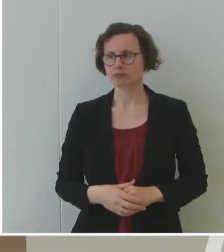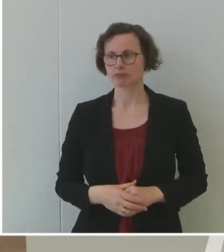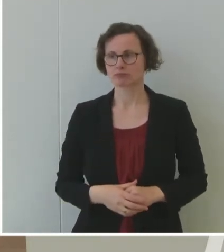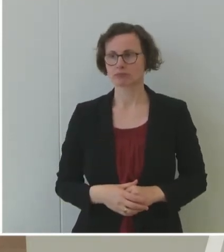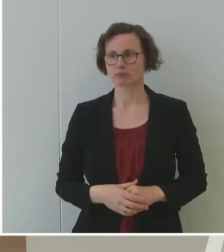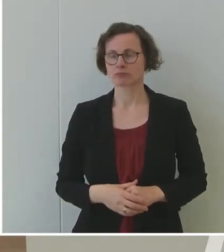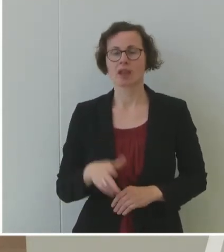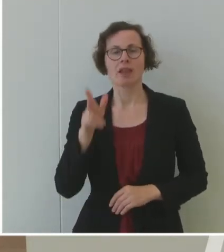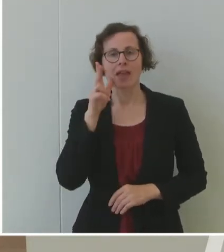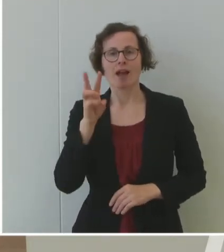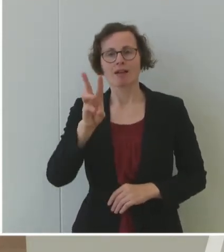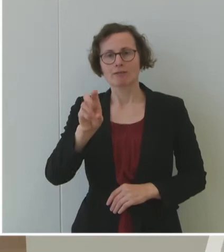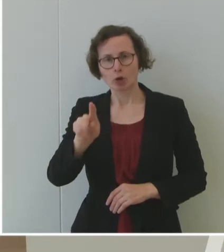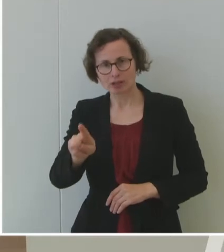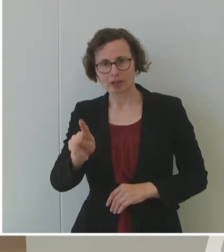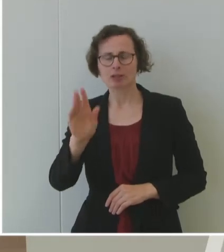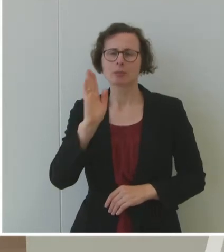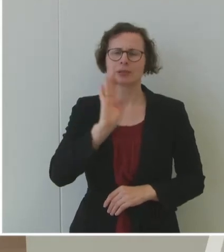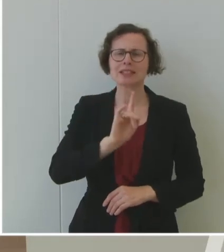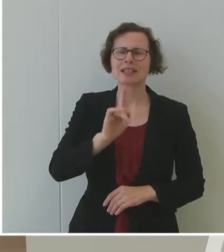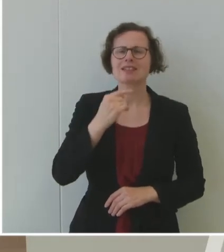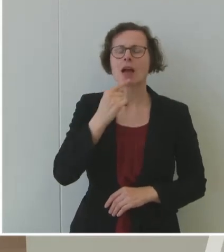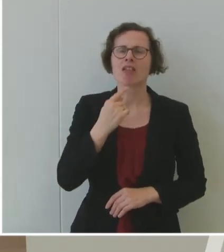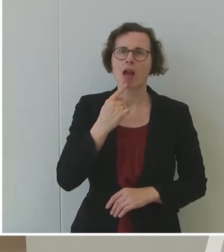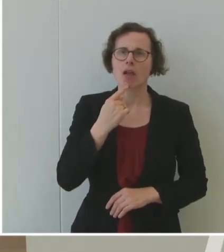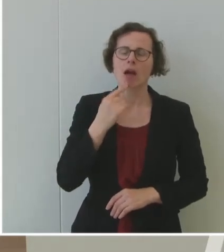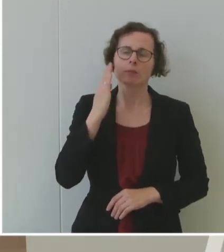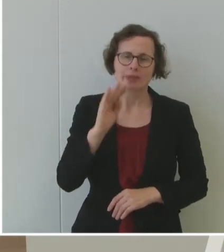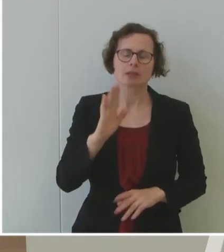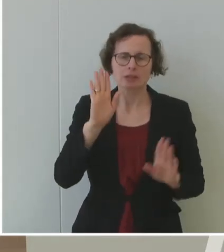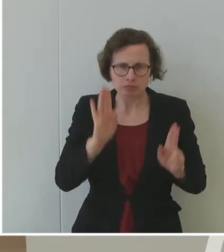Und Herr Woidke, sagen Sie nicht ja, sondern hören Sie mir einfach bis zum Ende zu.